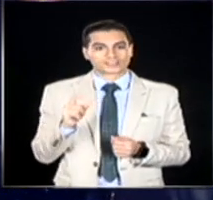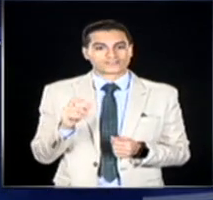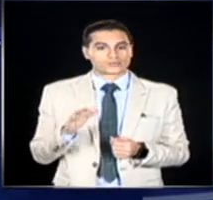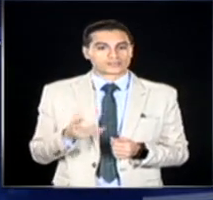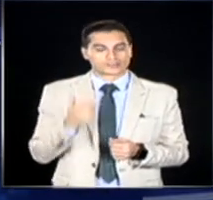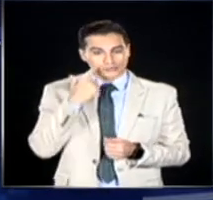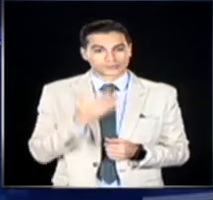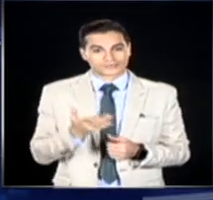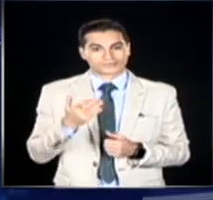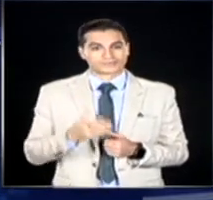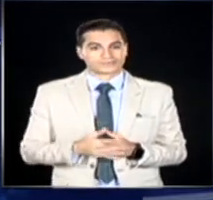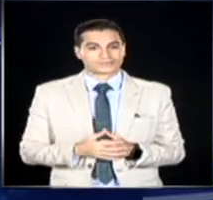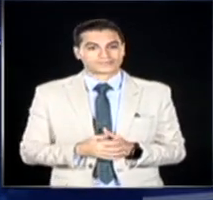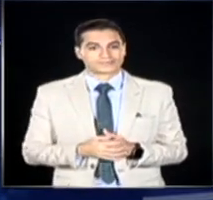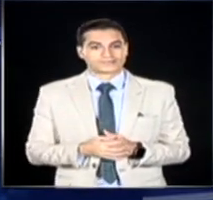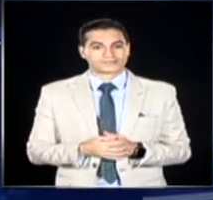ايه.